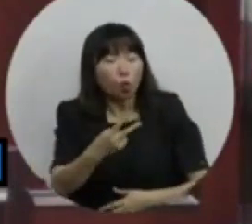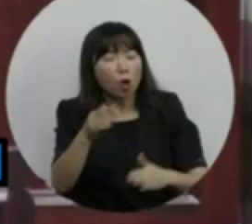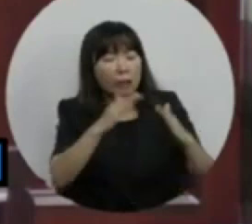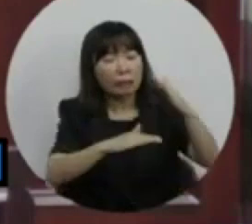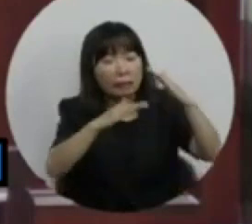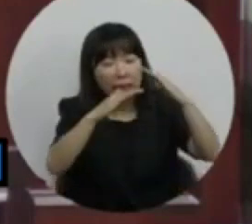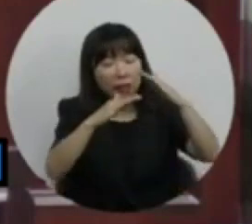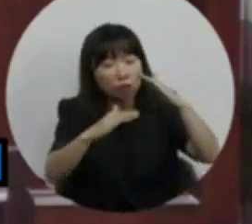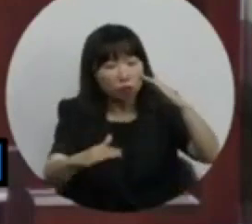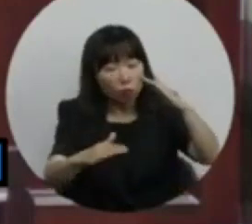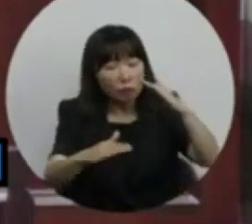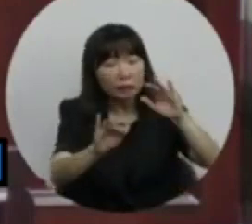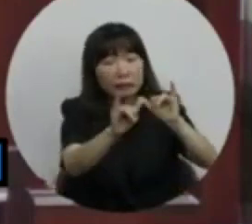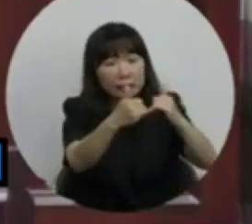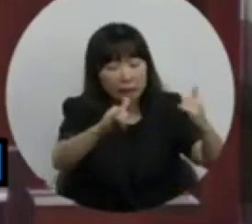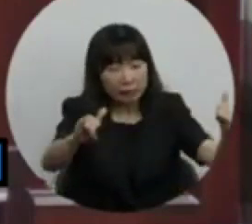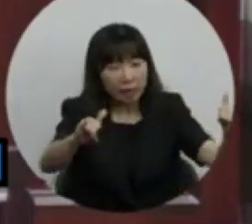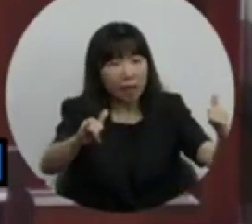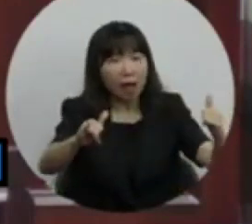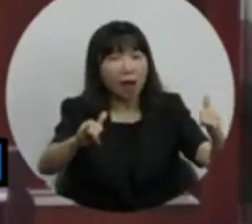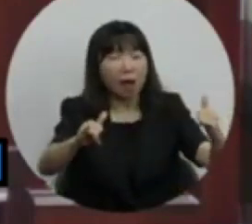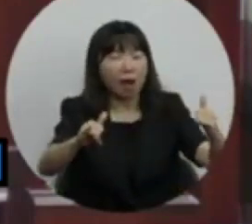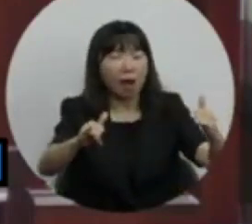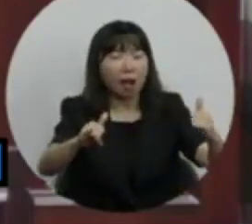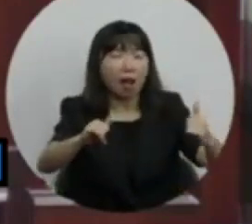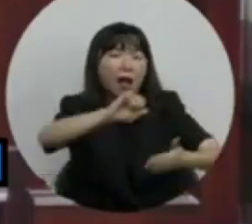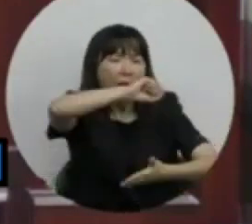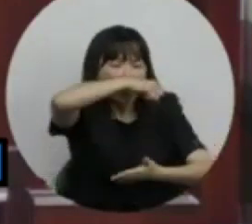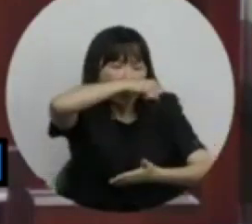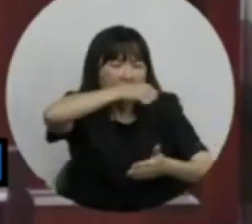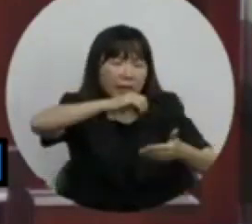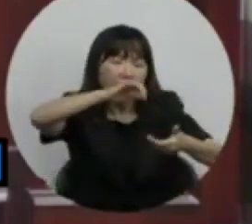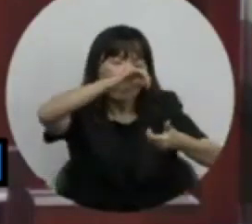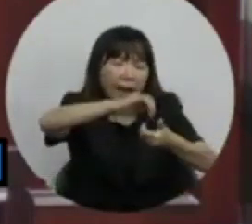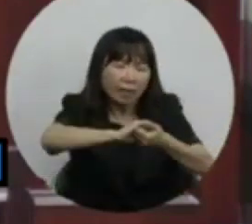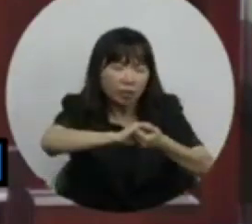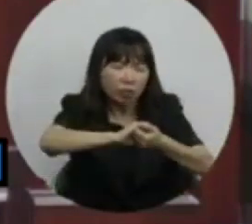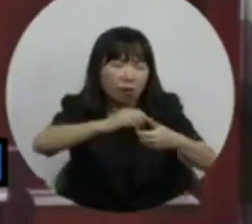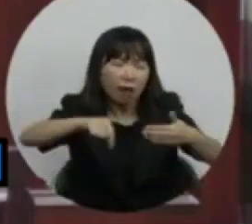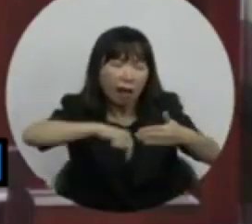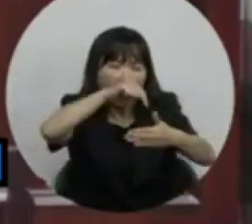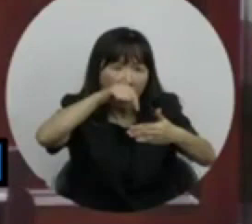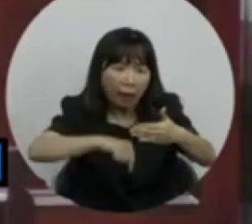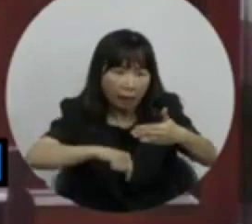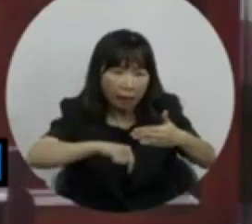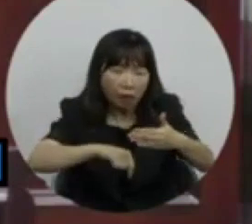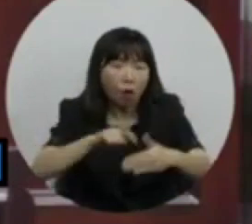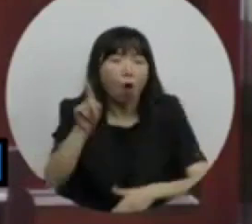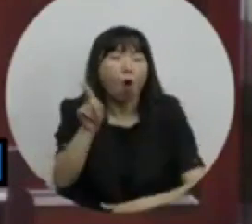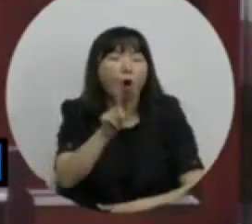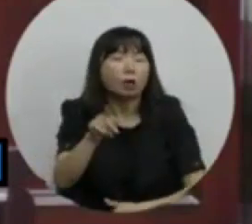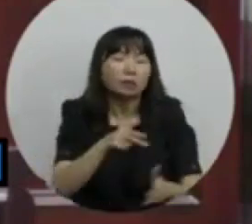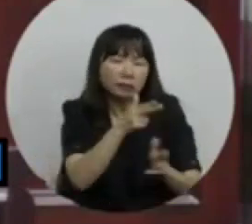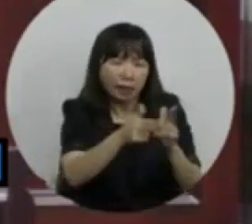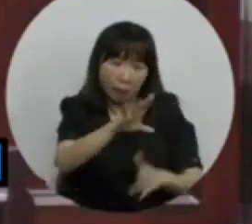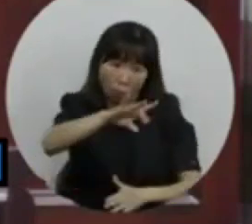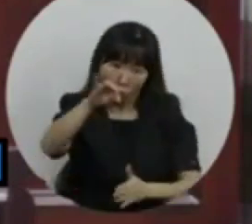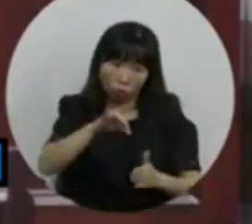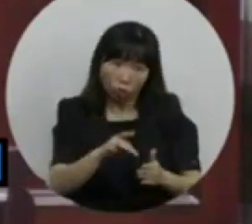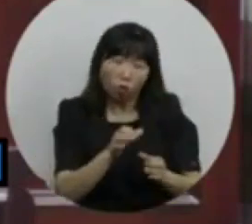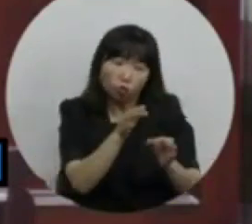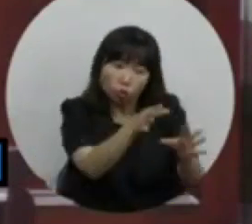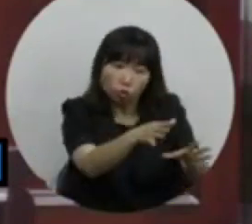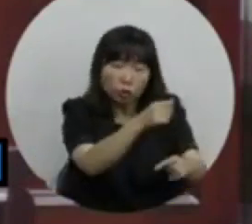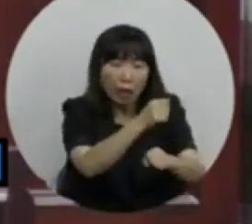부서의 공직자들은 한정된 재원 상황 속에서 어느 사업에 우선 투자되어야 할지